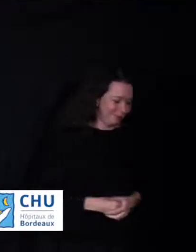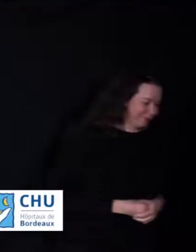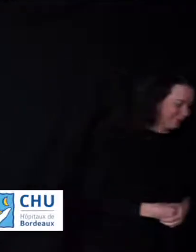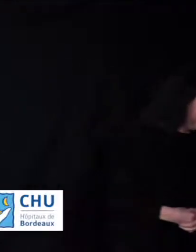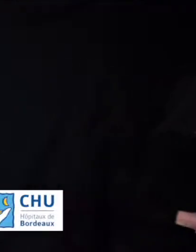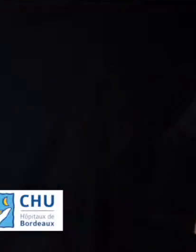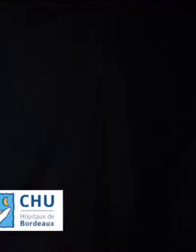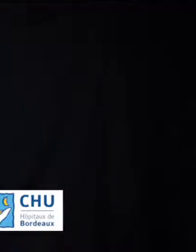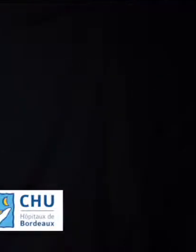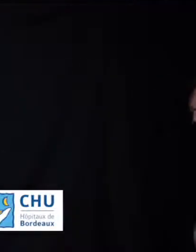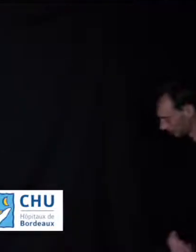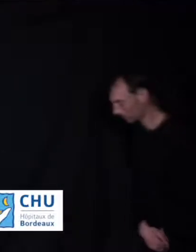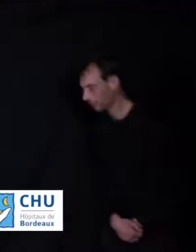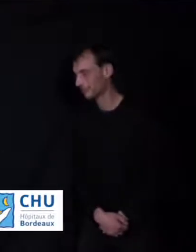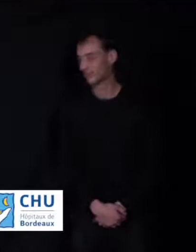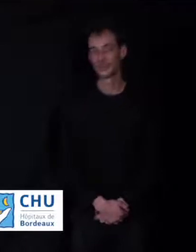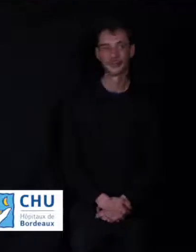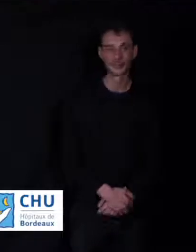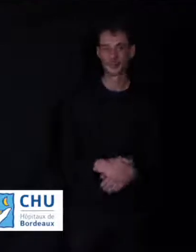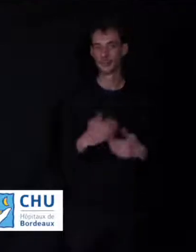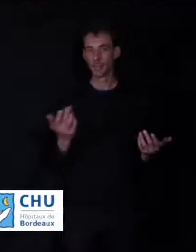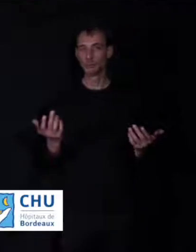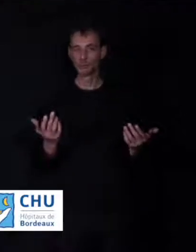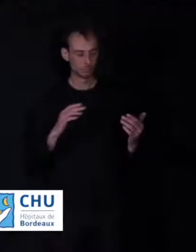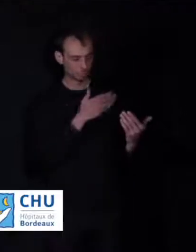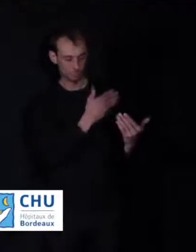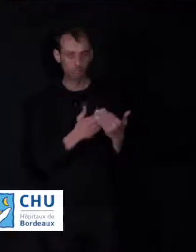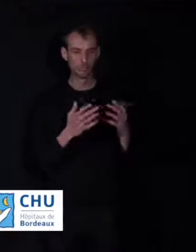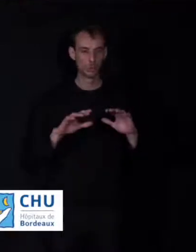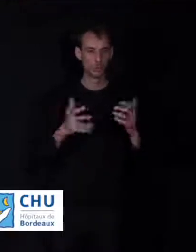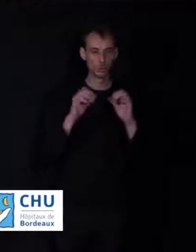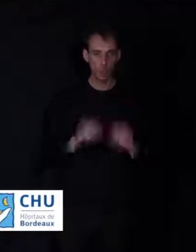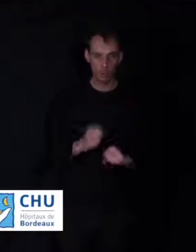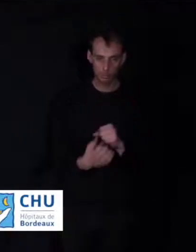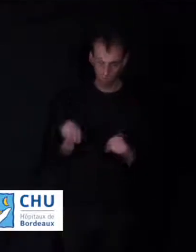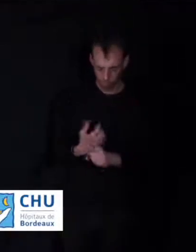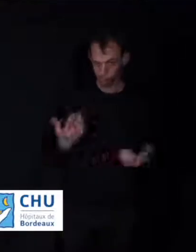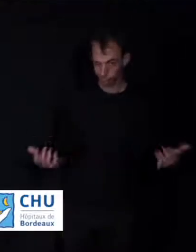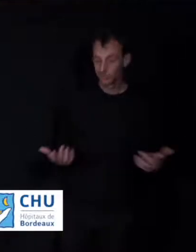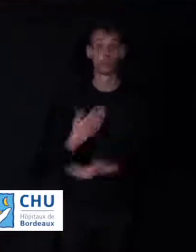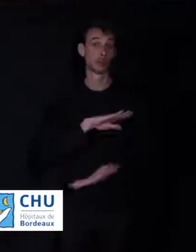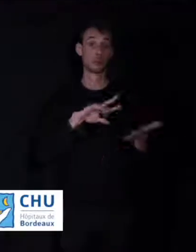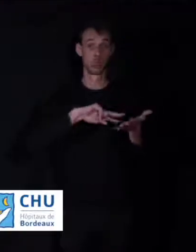Alors pourquoi cela? Comment cela a-t-il été rendu possible? Par les progrès scientifiques, l'immunologie, la